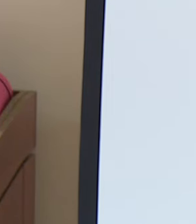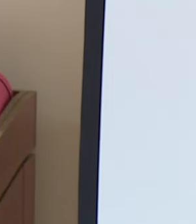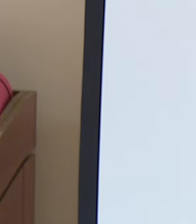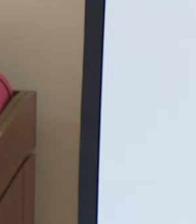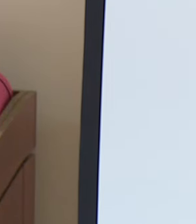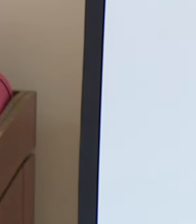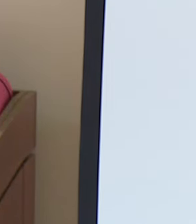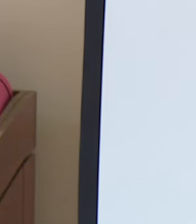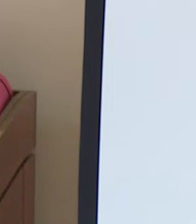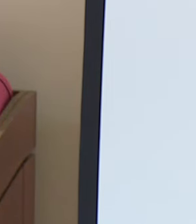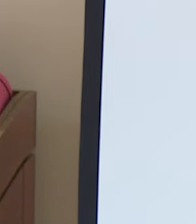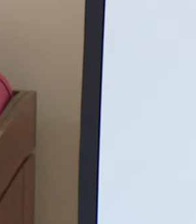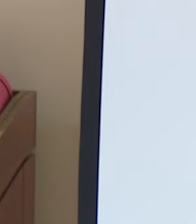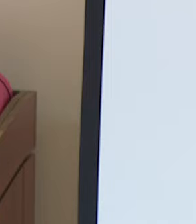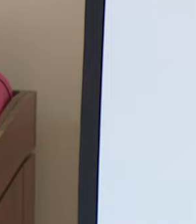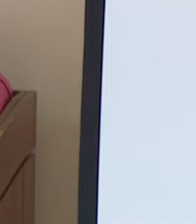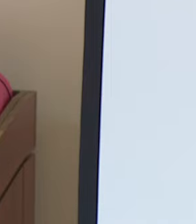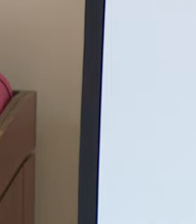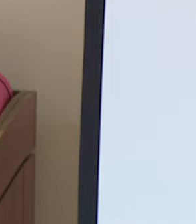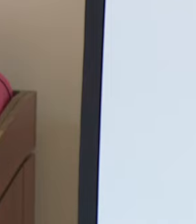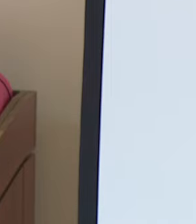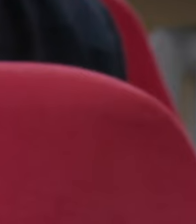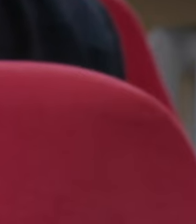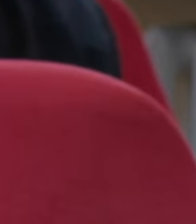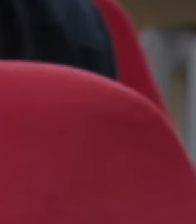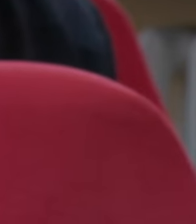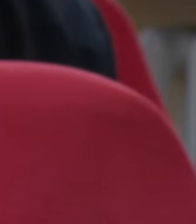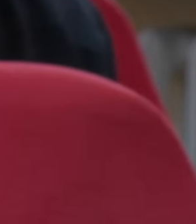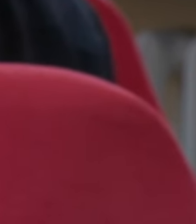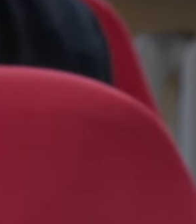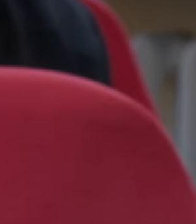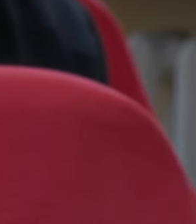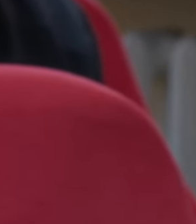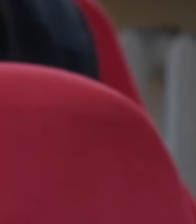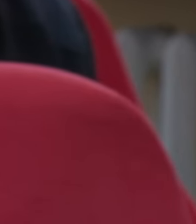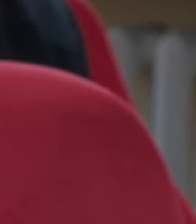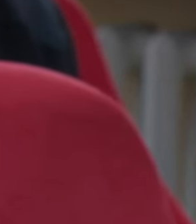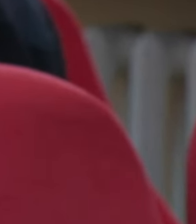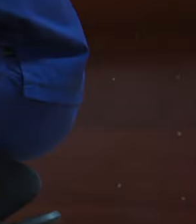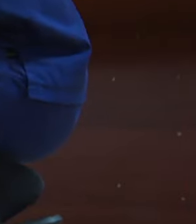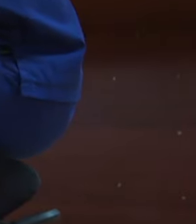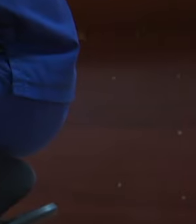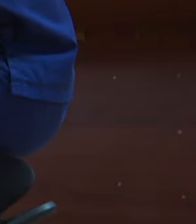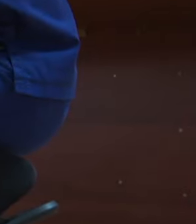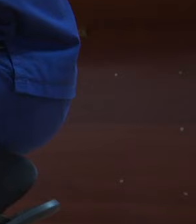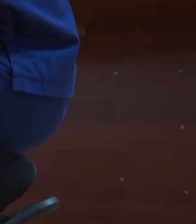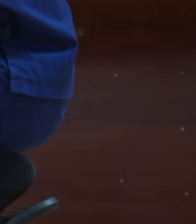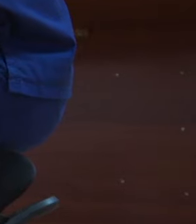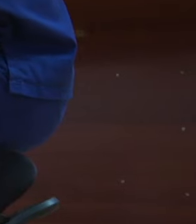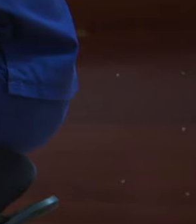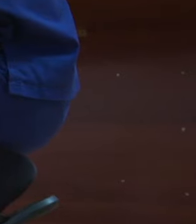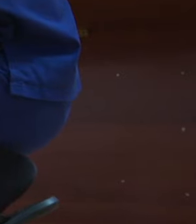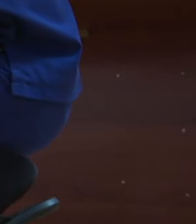постарался провести вот эти минимальные манипуляции. Умение правильно наложить жгут, повязку или даже сделать